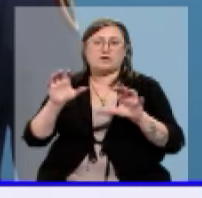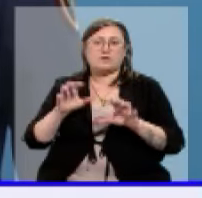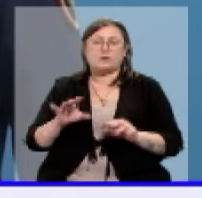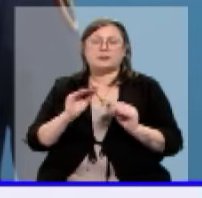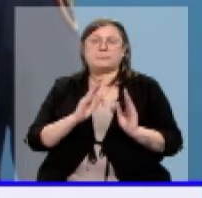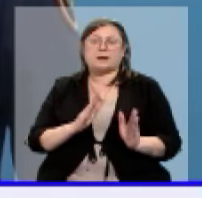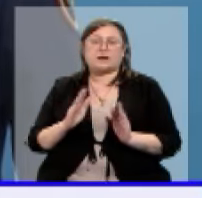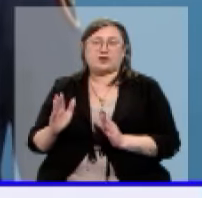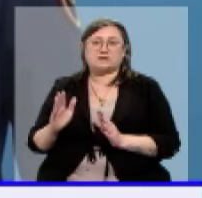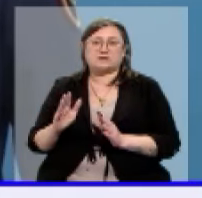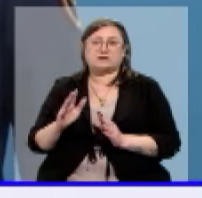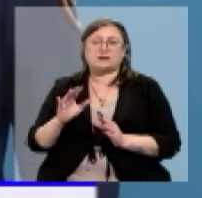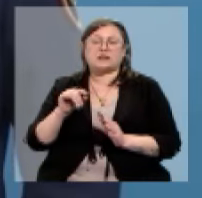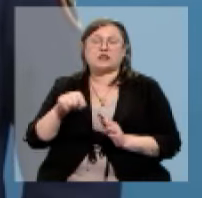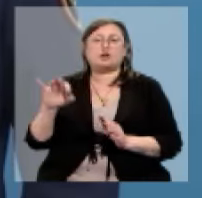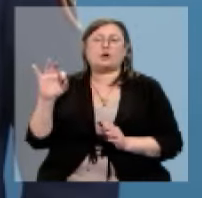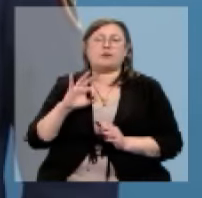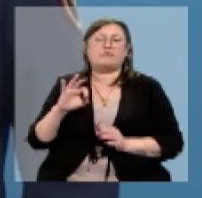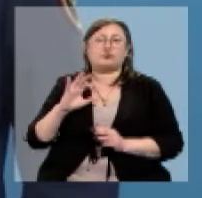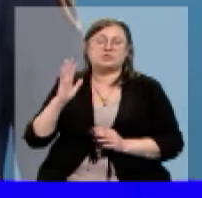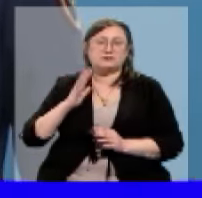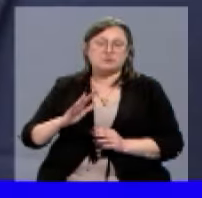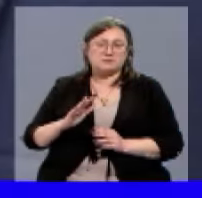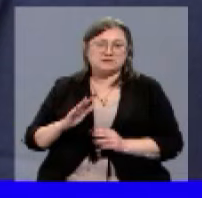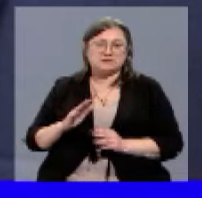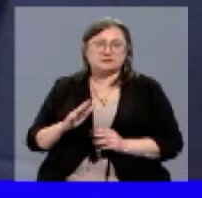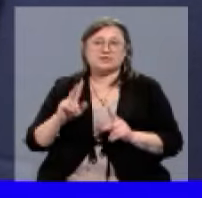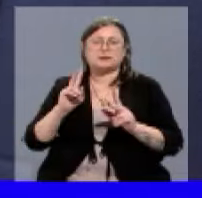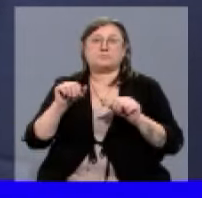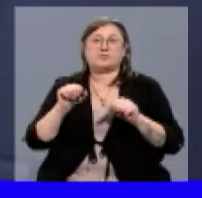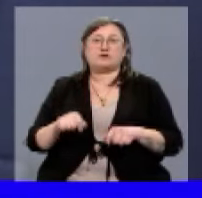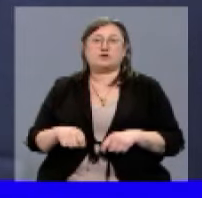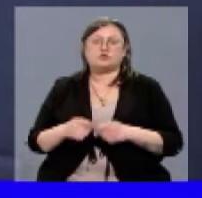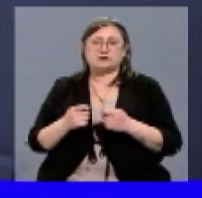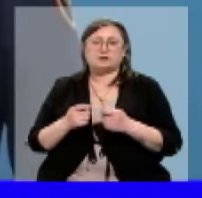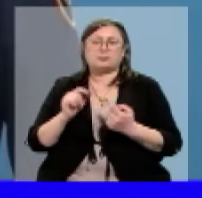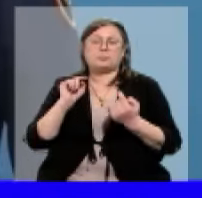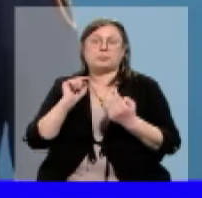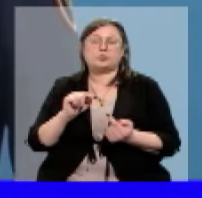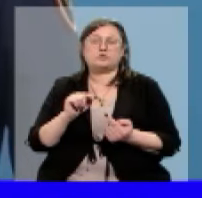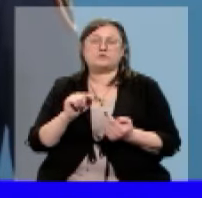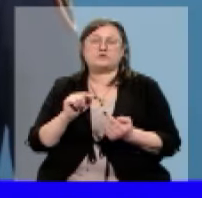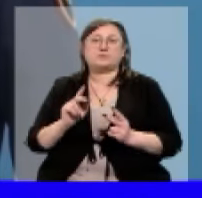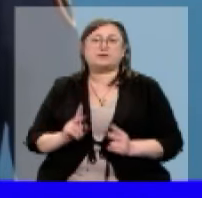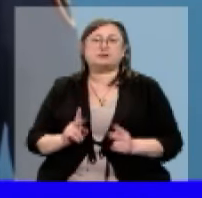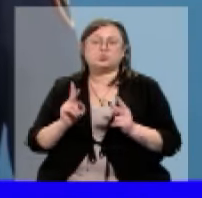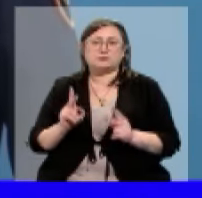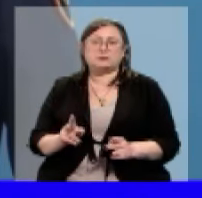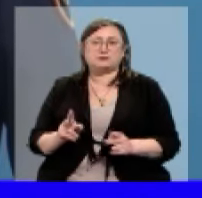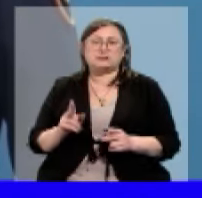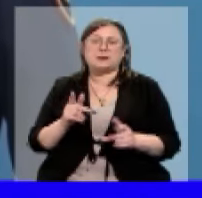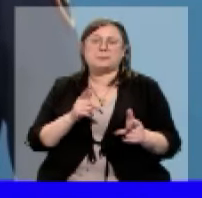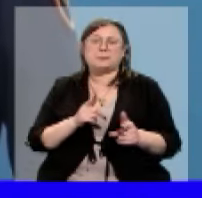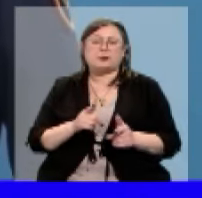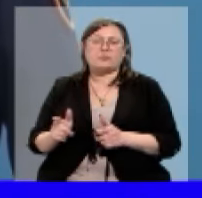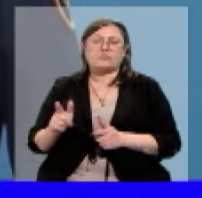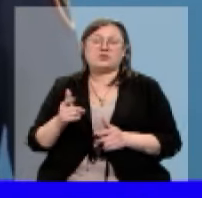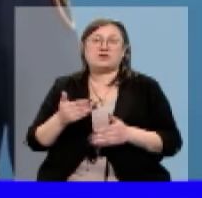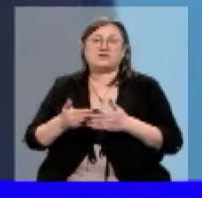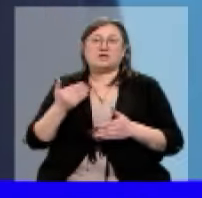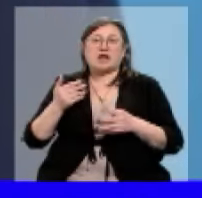мүлдем төзбеушілік принциптерін қамтамасыз ету шаралары туралы қылмысқа қарсы іс-қимыл, кезектен тыс аттестациялауға дайындық